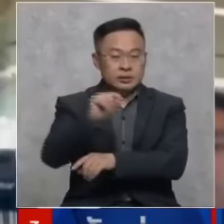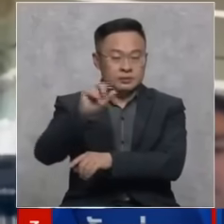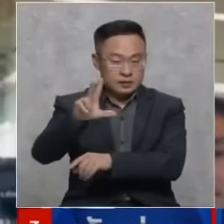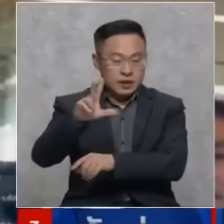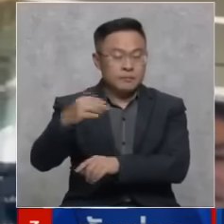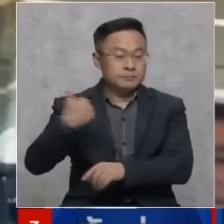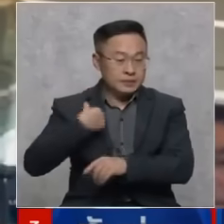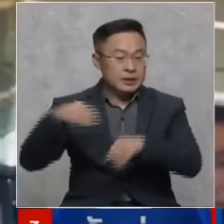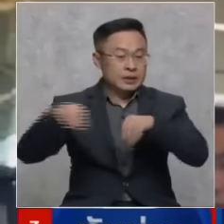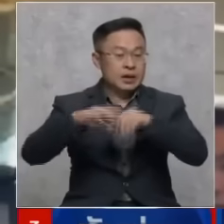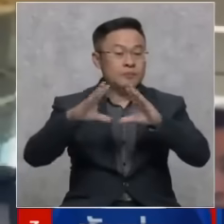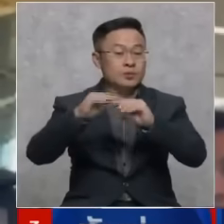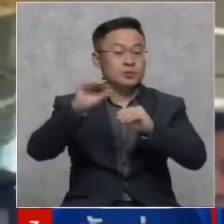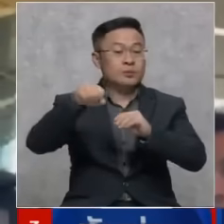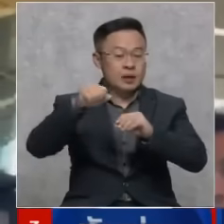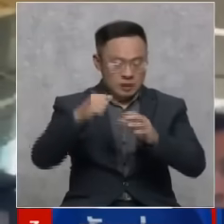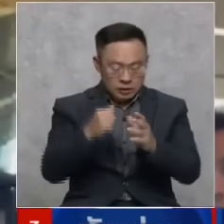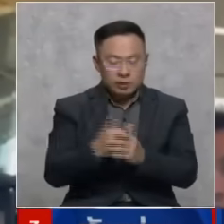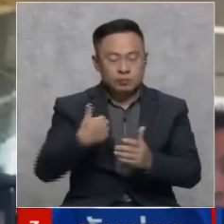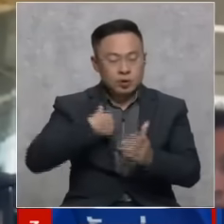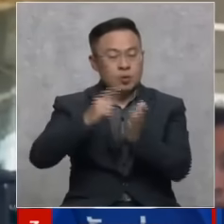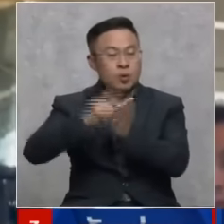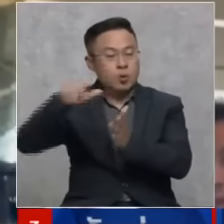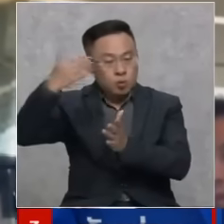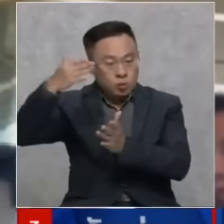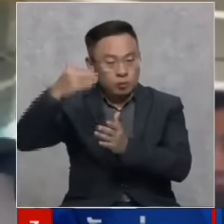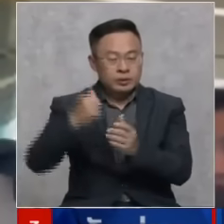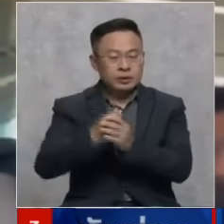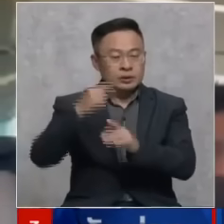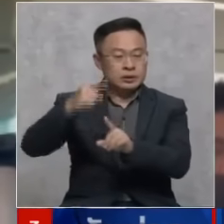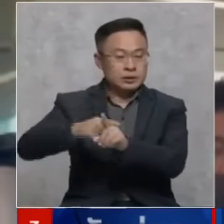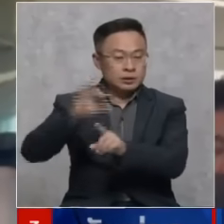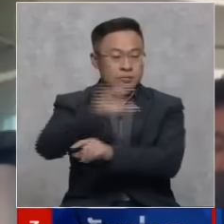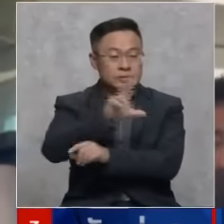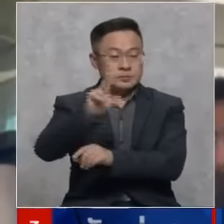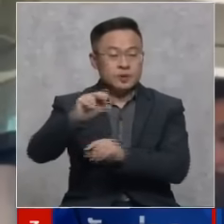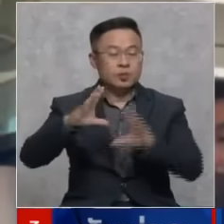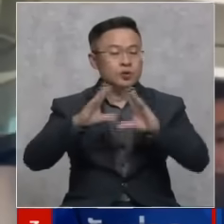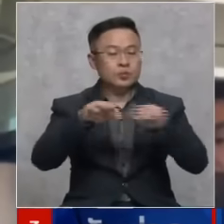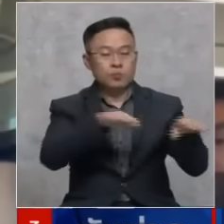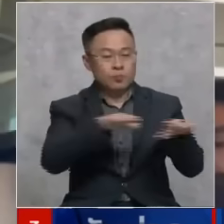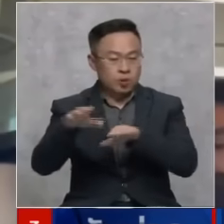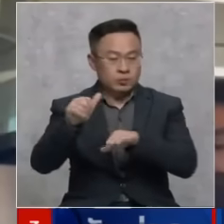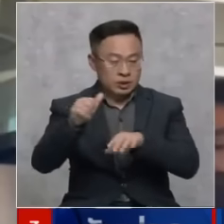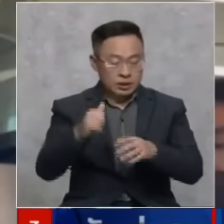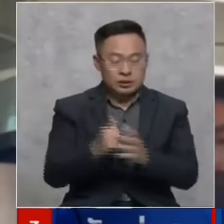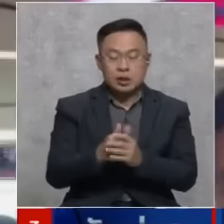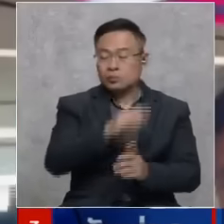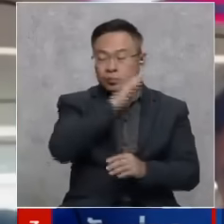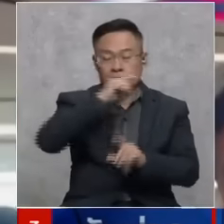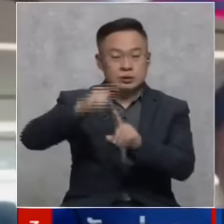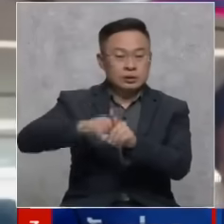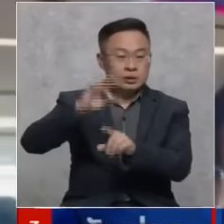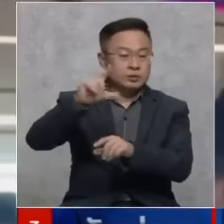านี้ก็จะทำให้เตรียมกระบวนการไม่ทันก็ตอนนี้ก็คือสิ่งที่เกิดขึ้นก็มี ส่วนประเด็นที่บ